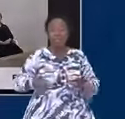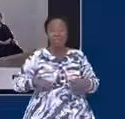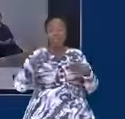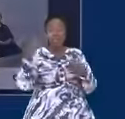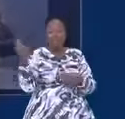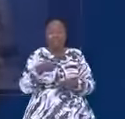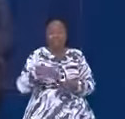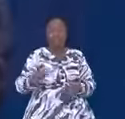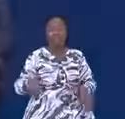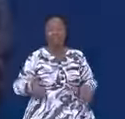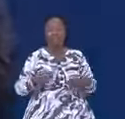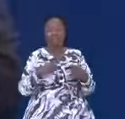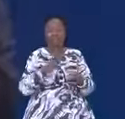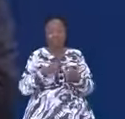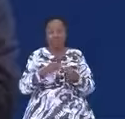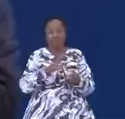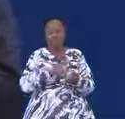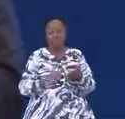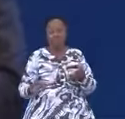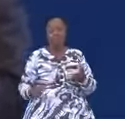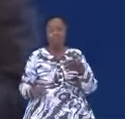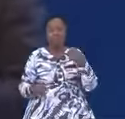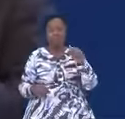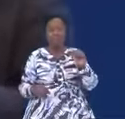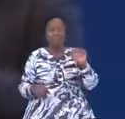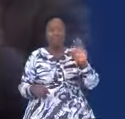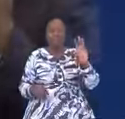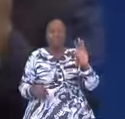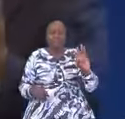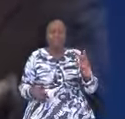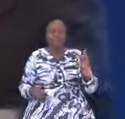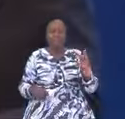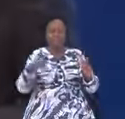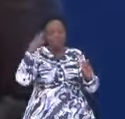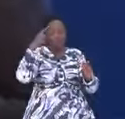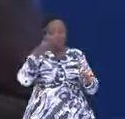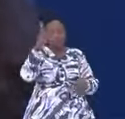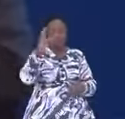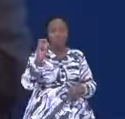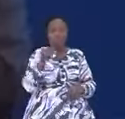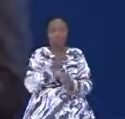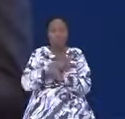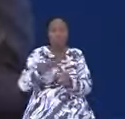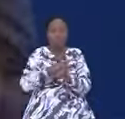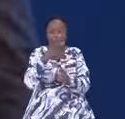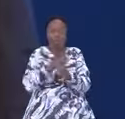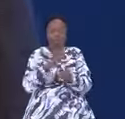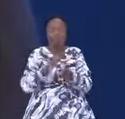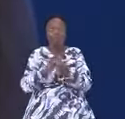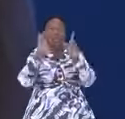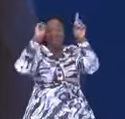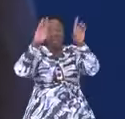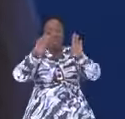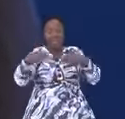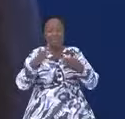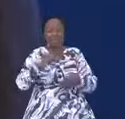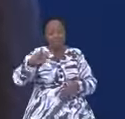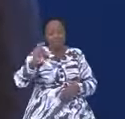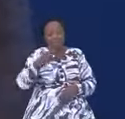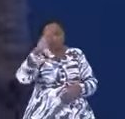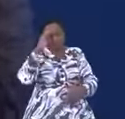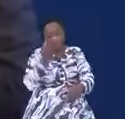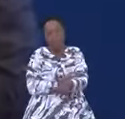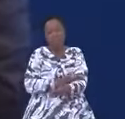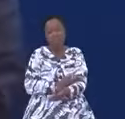cas dieu a tant aimé le monde qu'il a donné son fils unique afin que quiconque